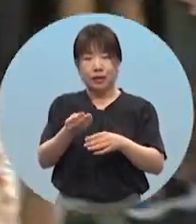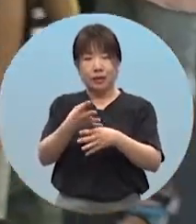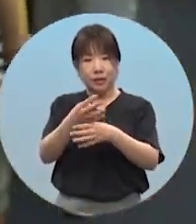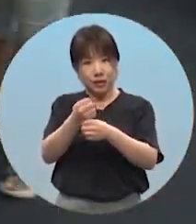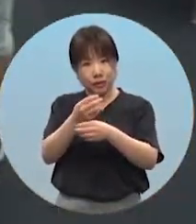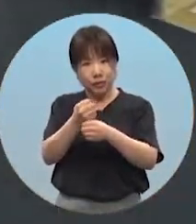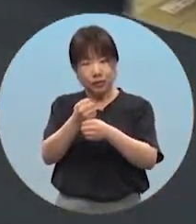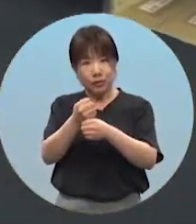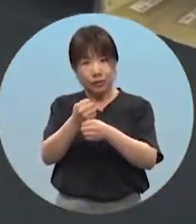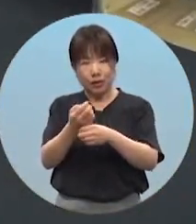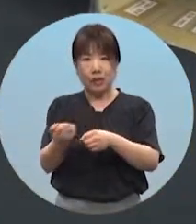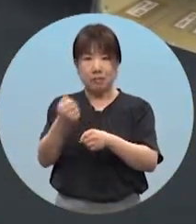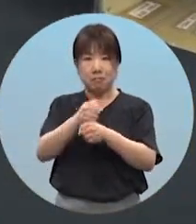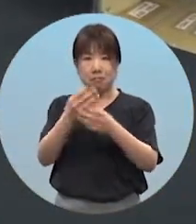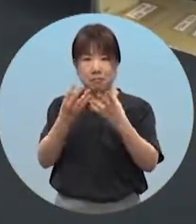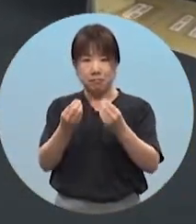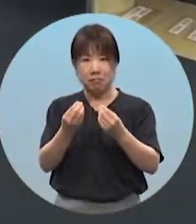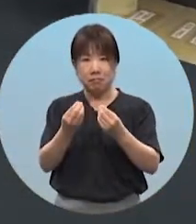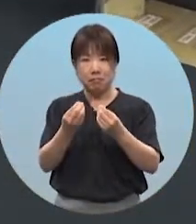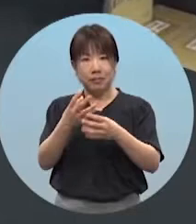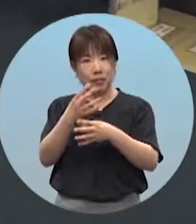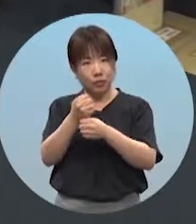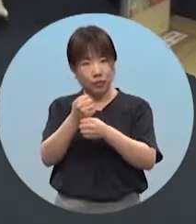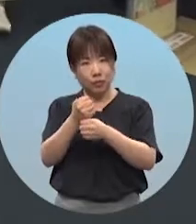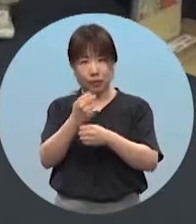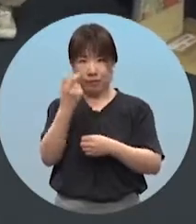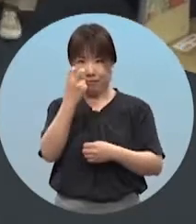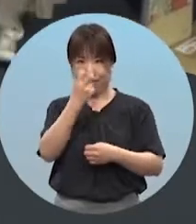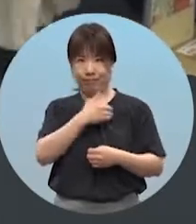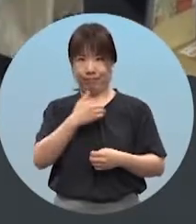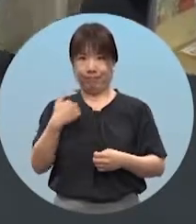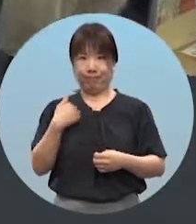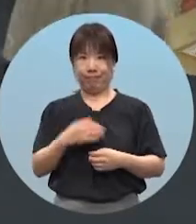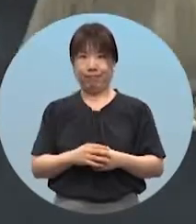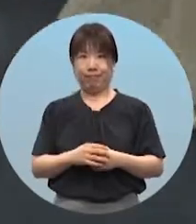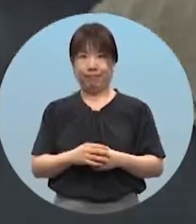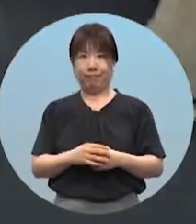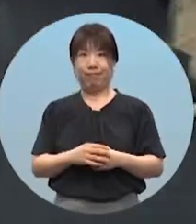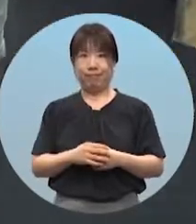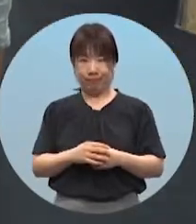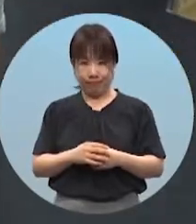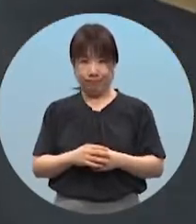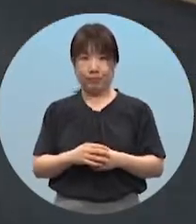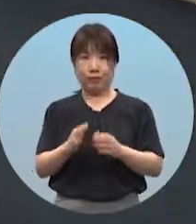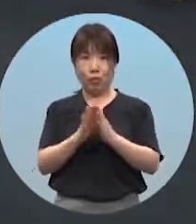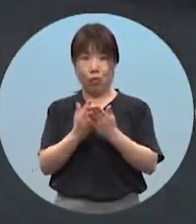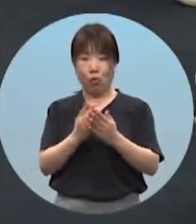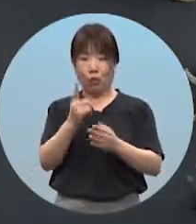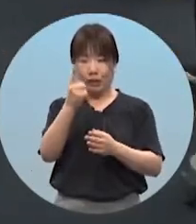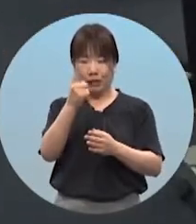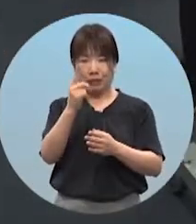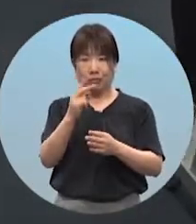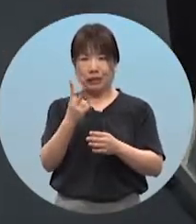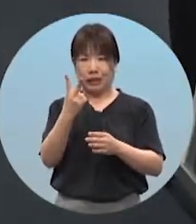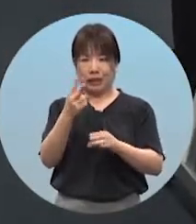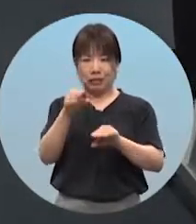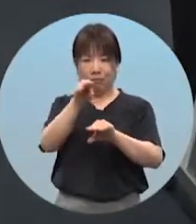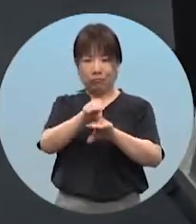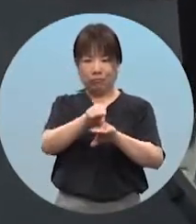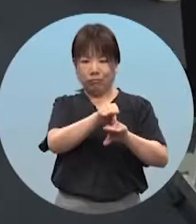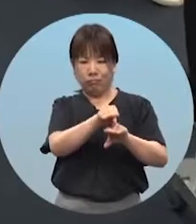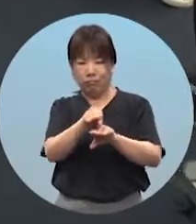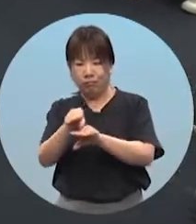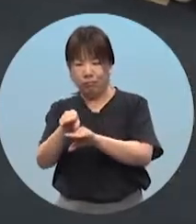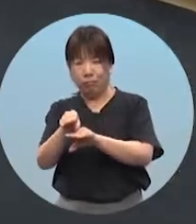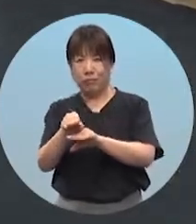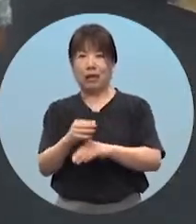からまとめてこうやって入れられると、この2冊が返却されてなかったりするので、